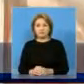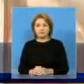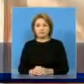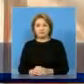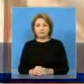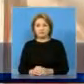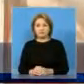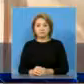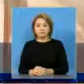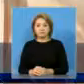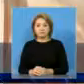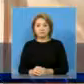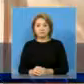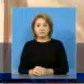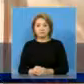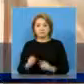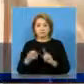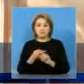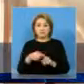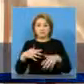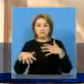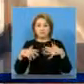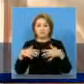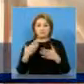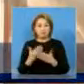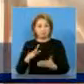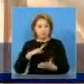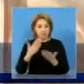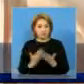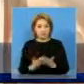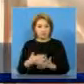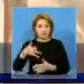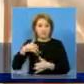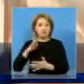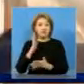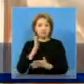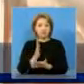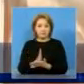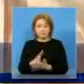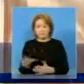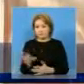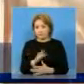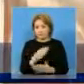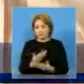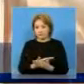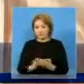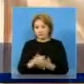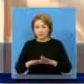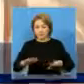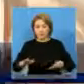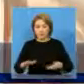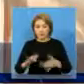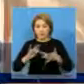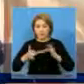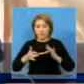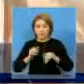Осы алдында енді связь нашарлау болып еді. Қазір енді міне вышкада орнатты. Соның арқасында біздің балаларымыз